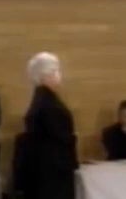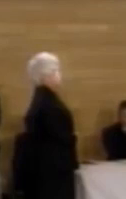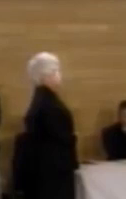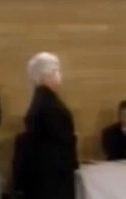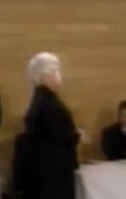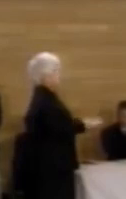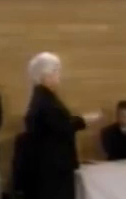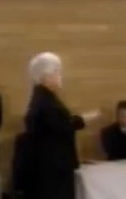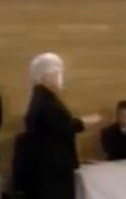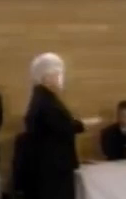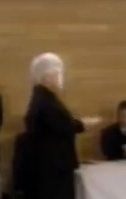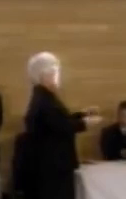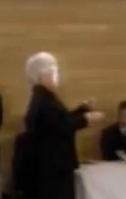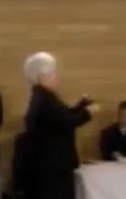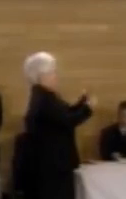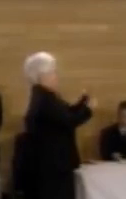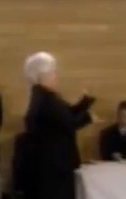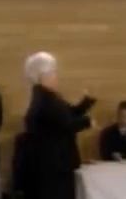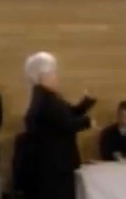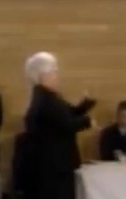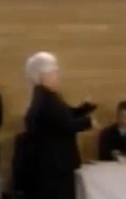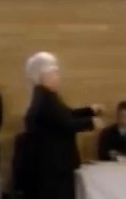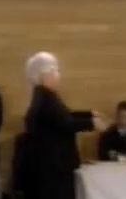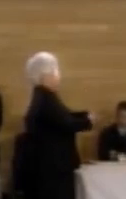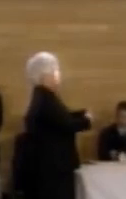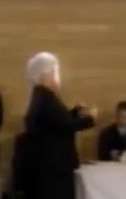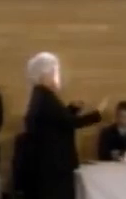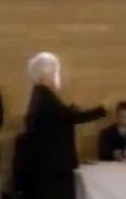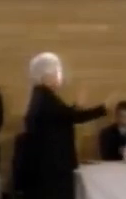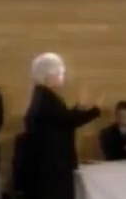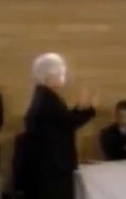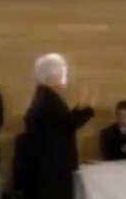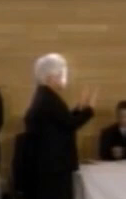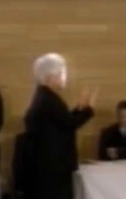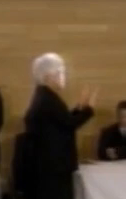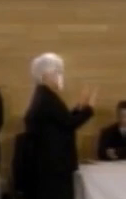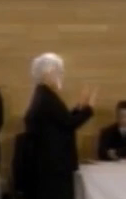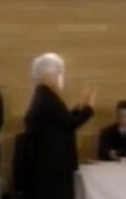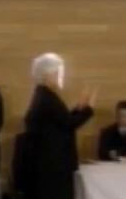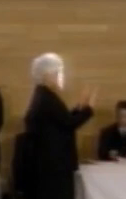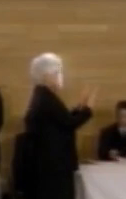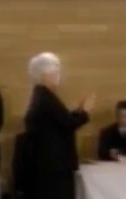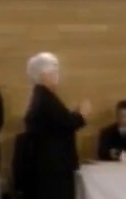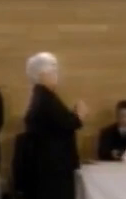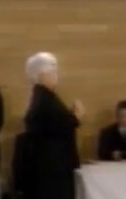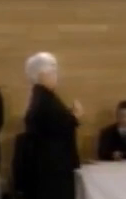暦の上では針に近づいているものの、まだまだ